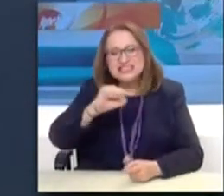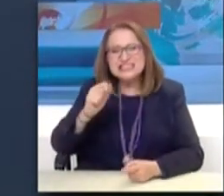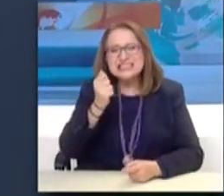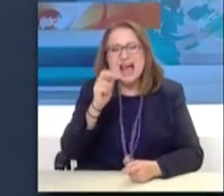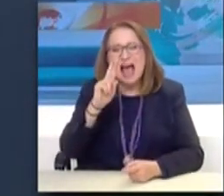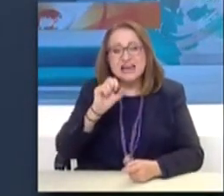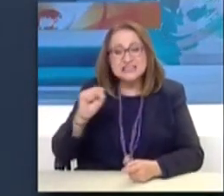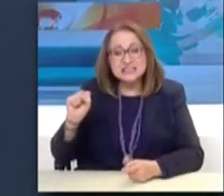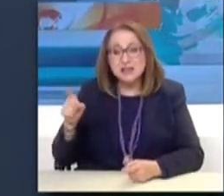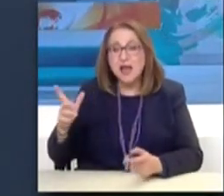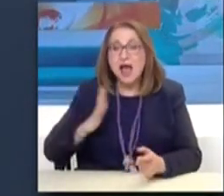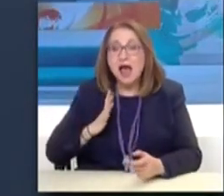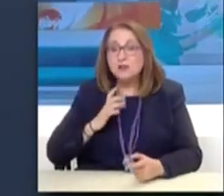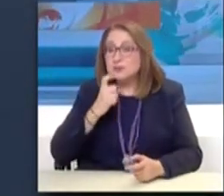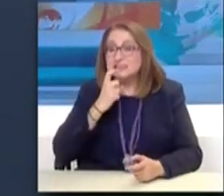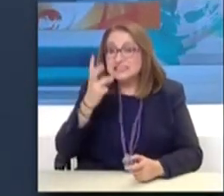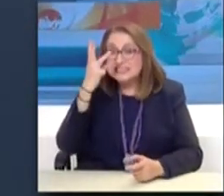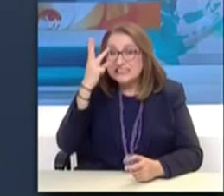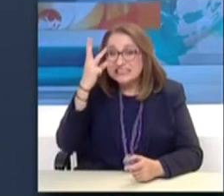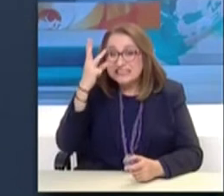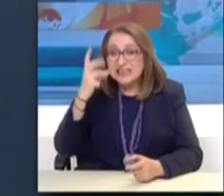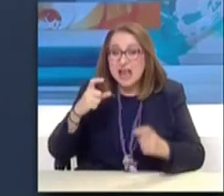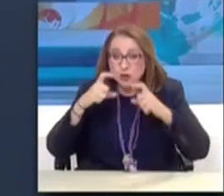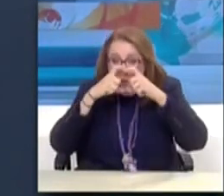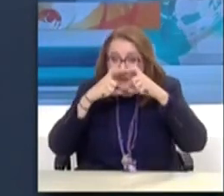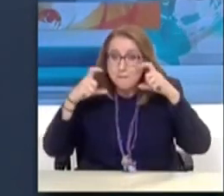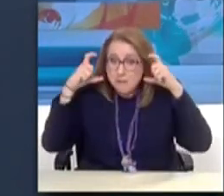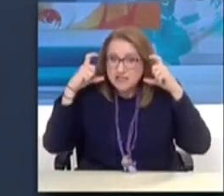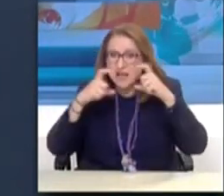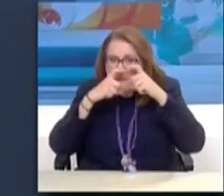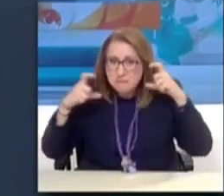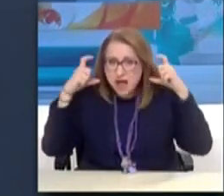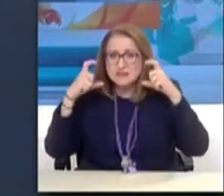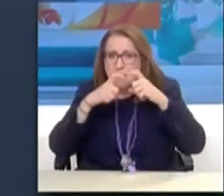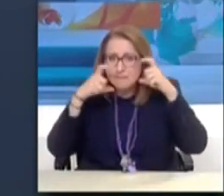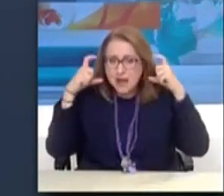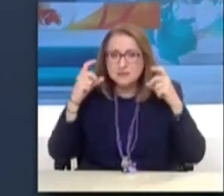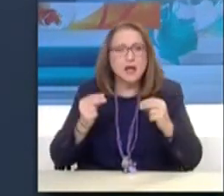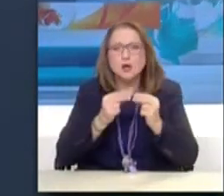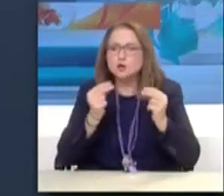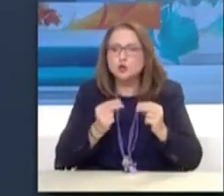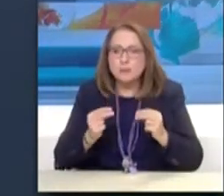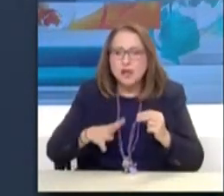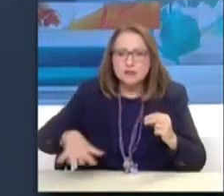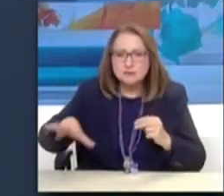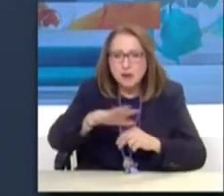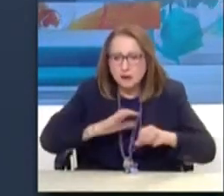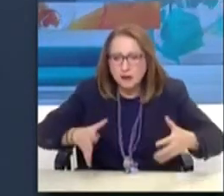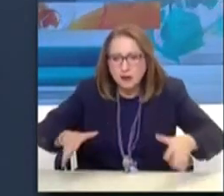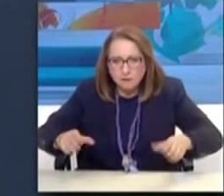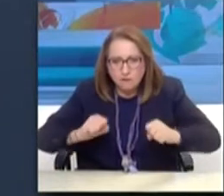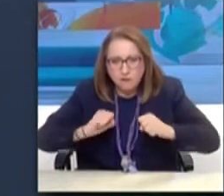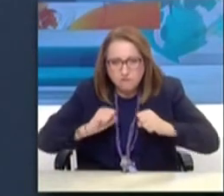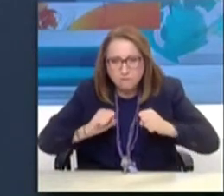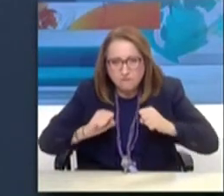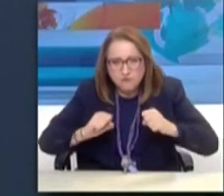άνθρωποι φορούσαν μάσκες στον δρόμο και η επιδημία φόβου έκανε μεγαλύτερο κακό στη χώρα από τον ίδιο τον ιό. Η Νότια Κορέα